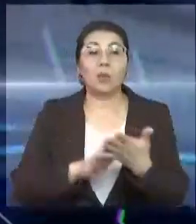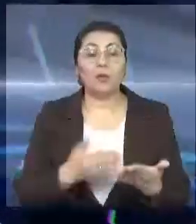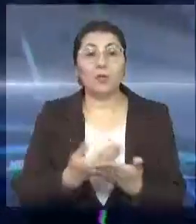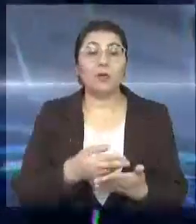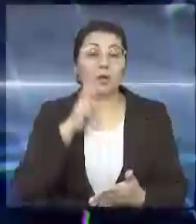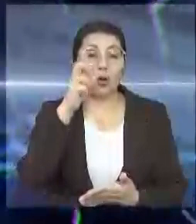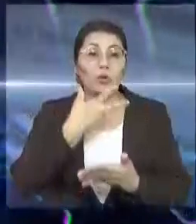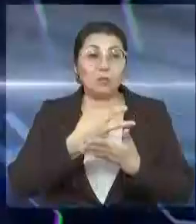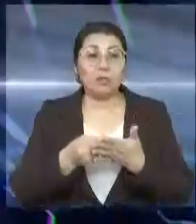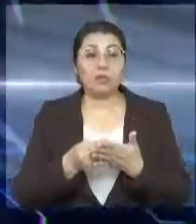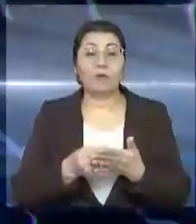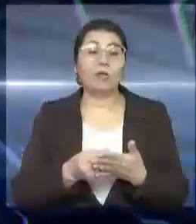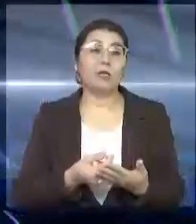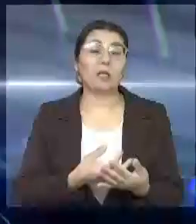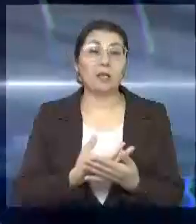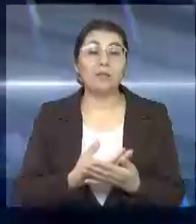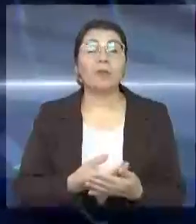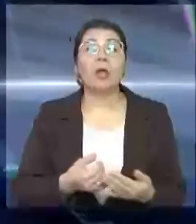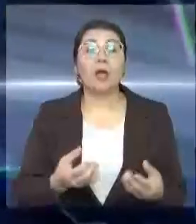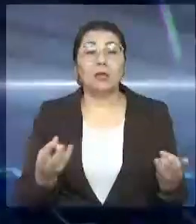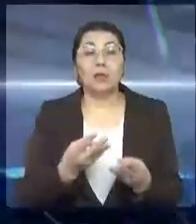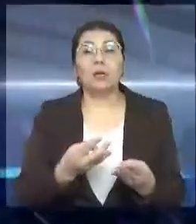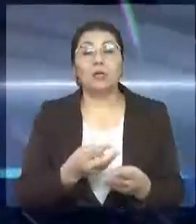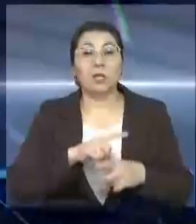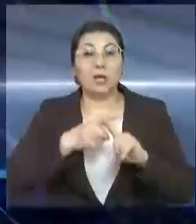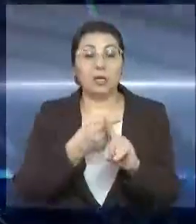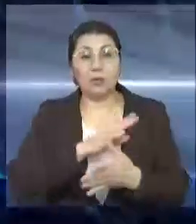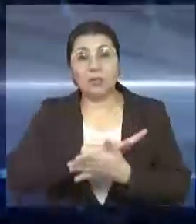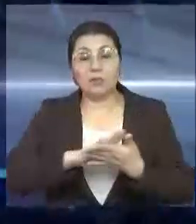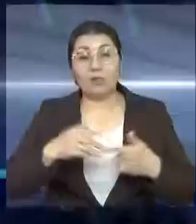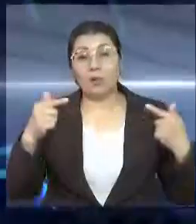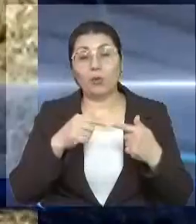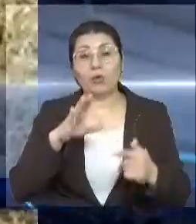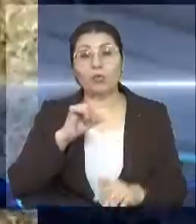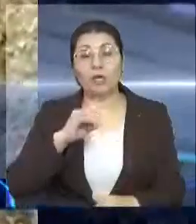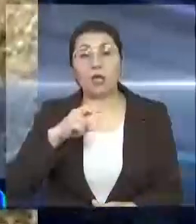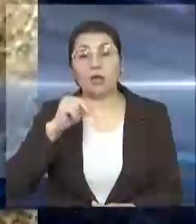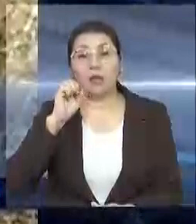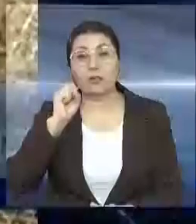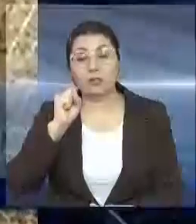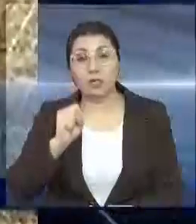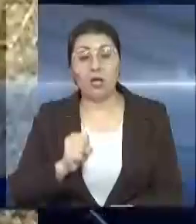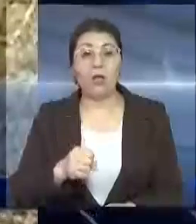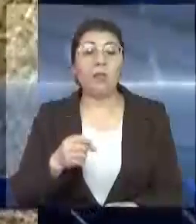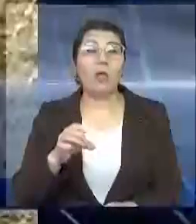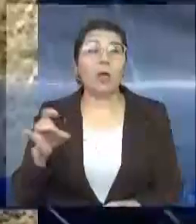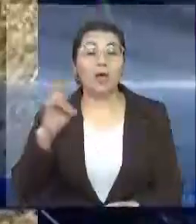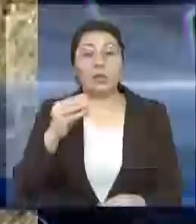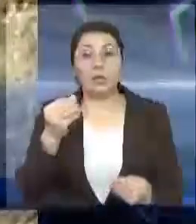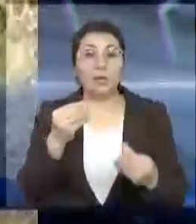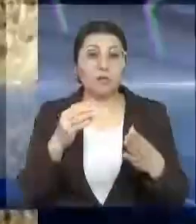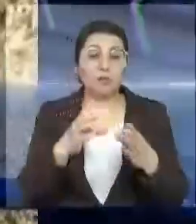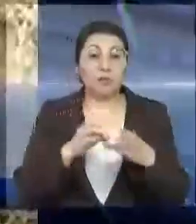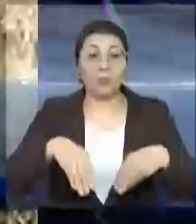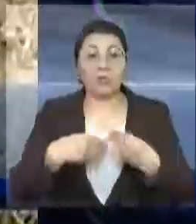закупки препаратов, необходимых области для химической обработки против саранчи, проводились за счет республиканского бюджета. На сегодняшний день